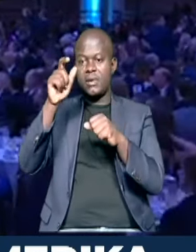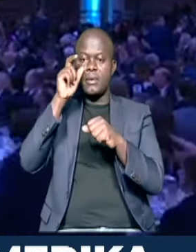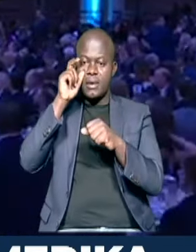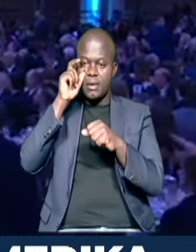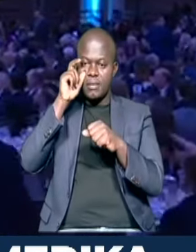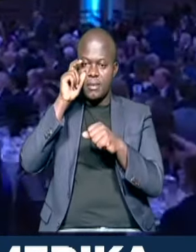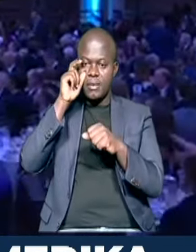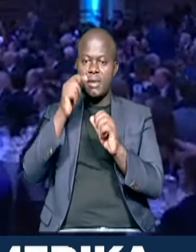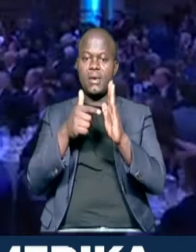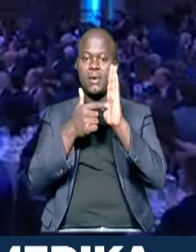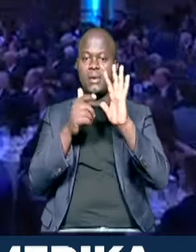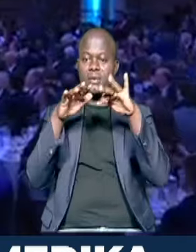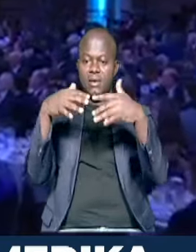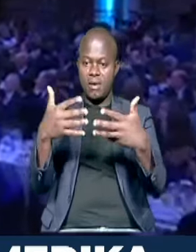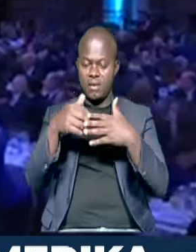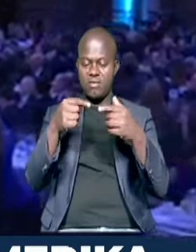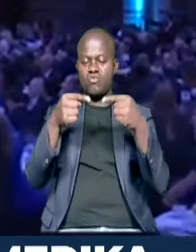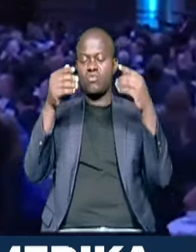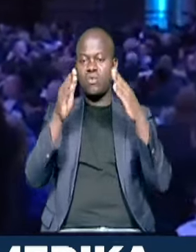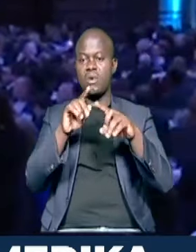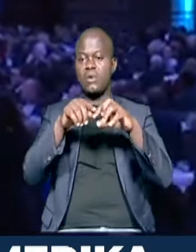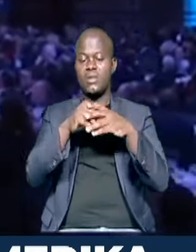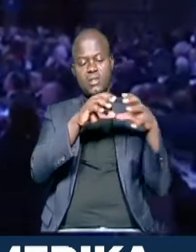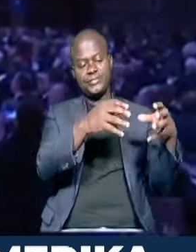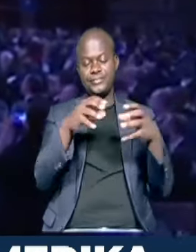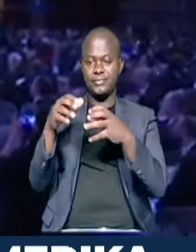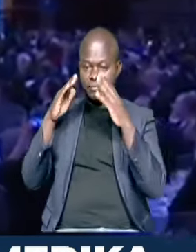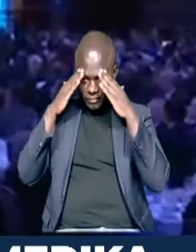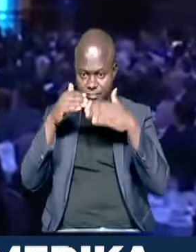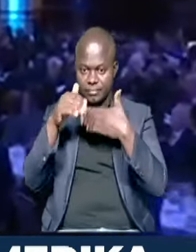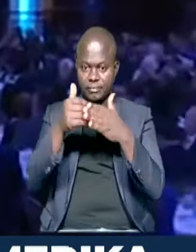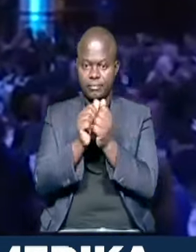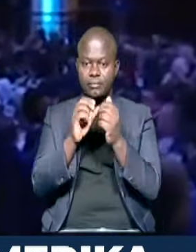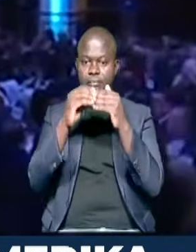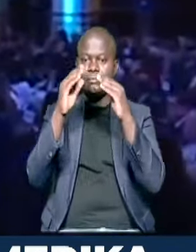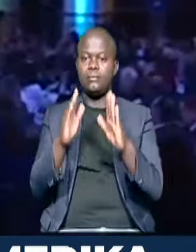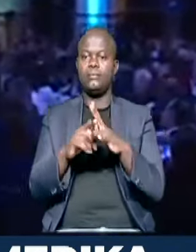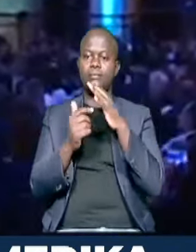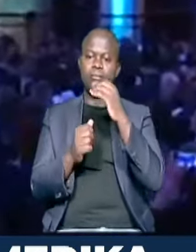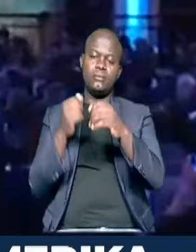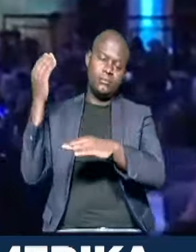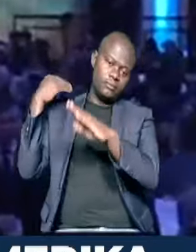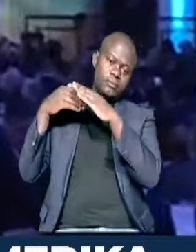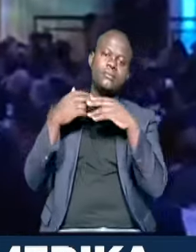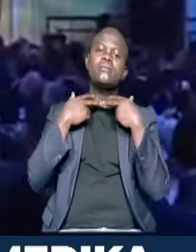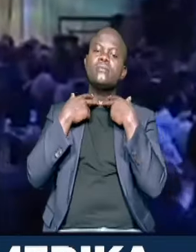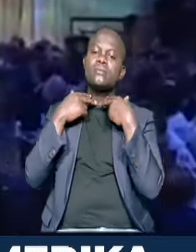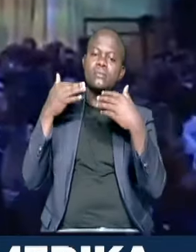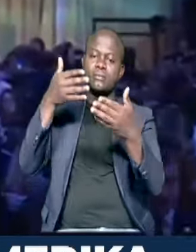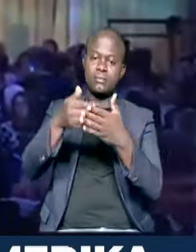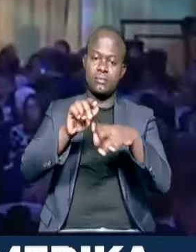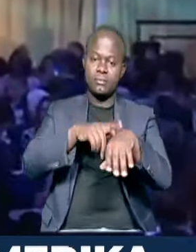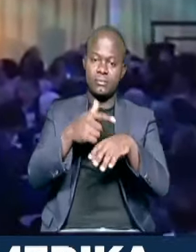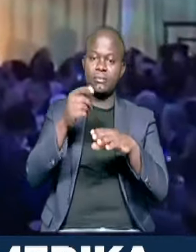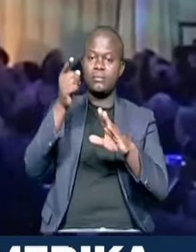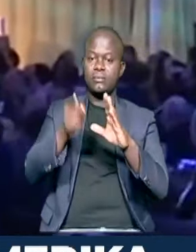Kagame yerekanye uburyo urwango rushingiye ku moko rwimakajwe n'ubuyobozi guhera mu gihe cy'ubukoroni kugeza ubwo